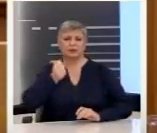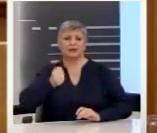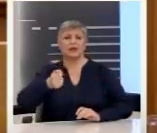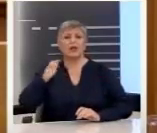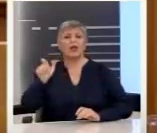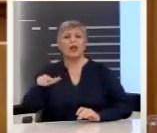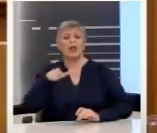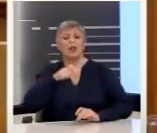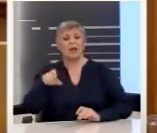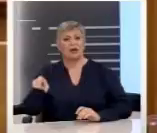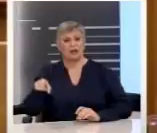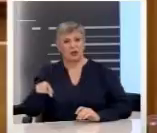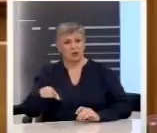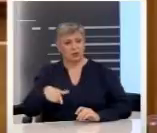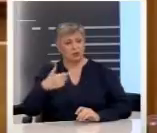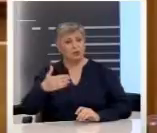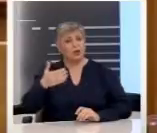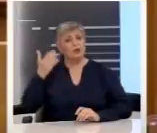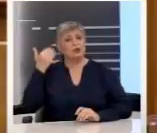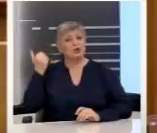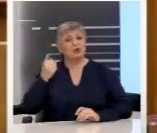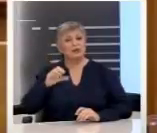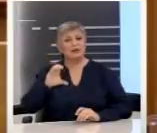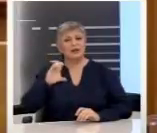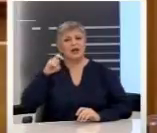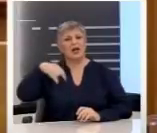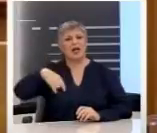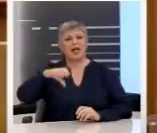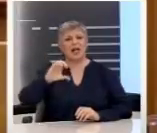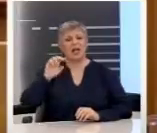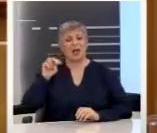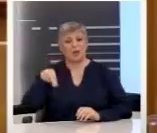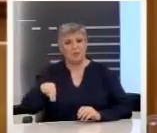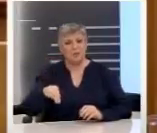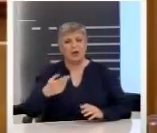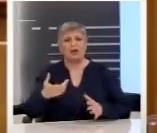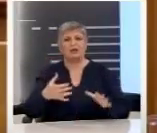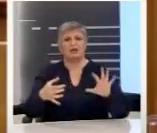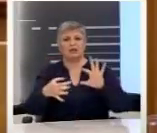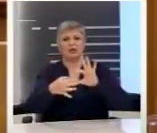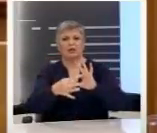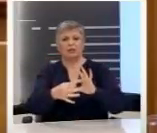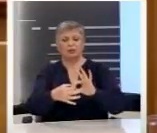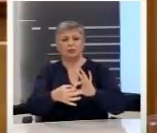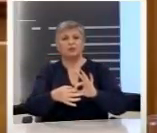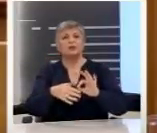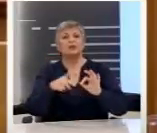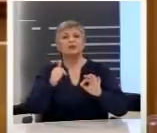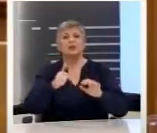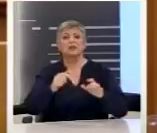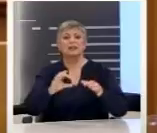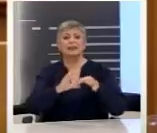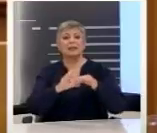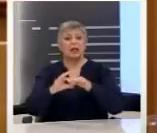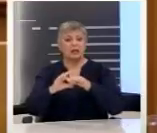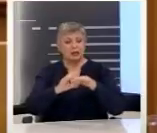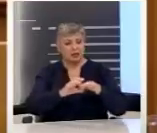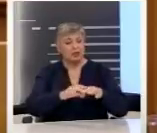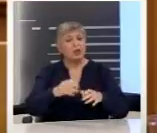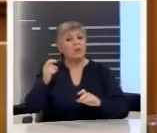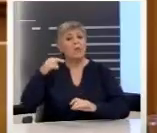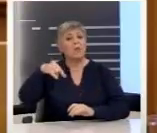πρώην πρόεδρο της νεολαίας της επέντης Χούντας, με τον ημνητή του Γκέμπελς και τον κύριο